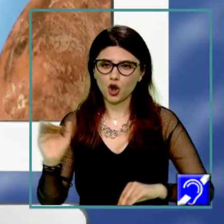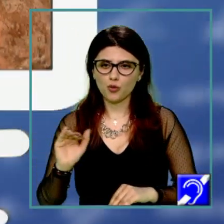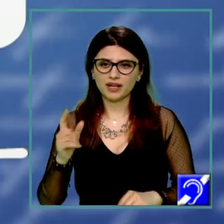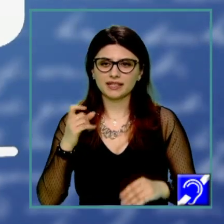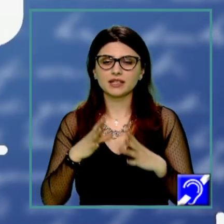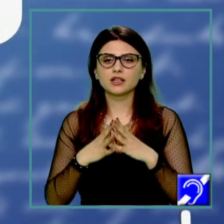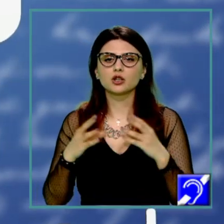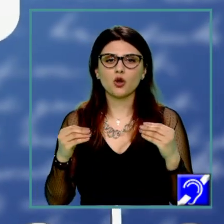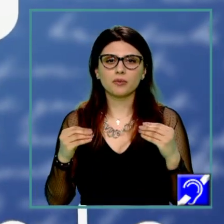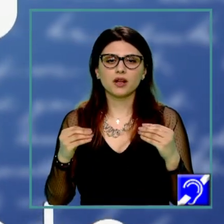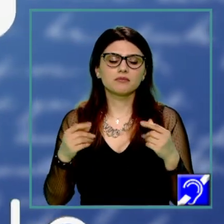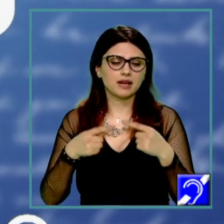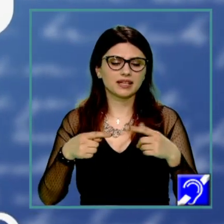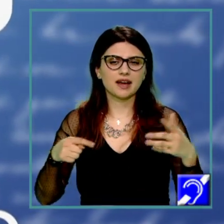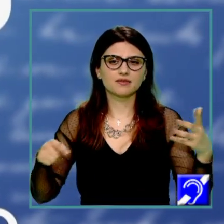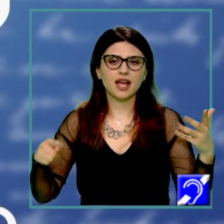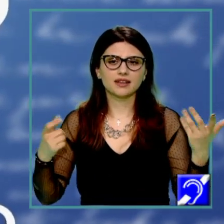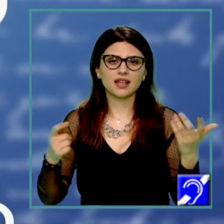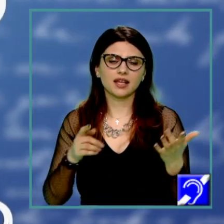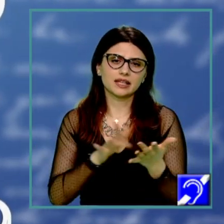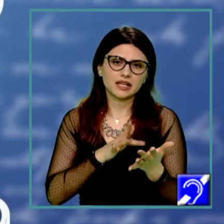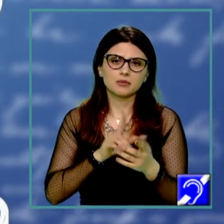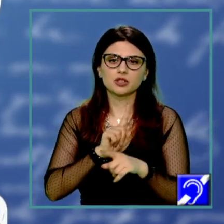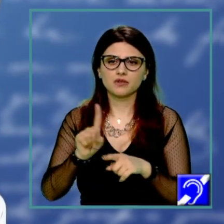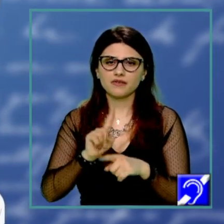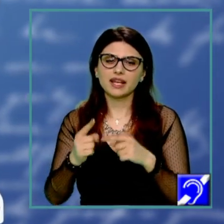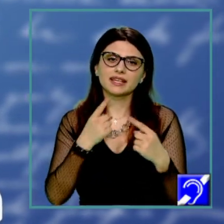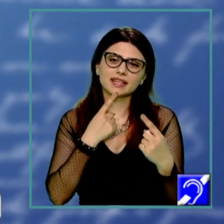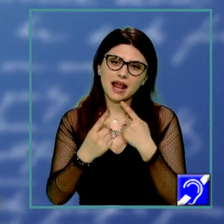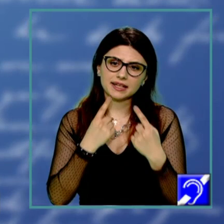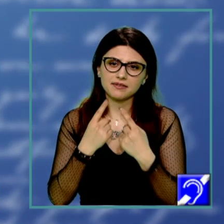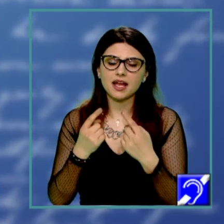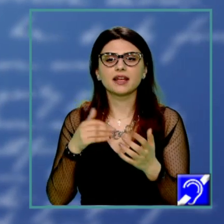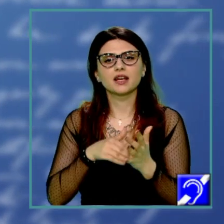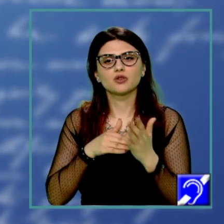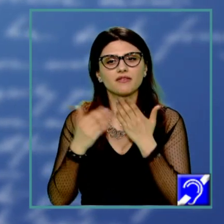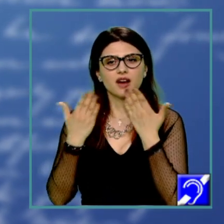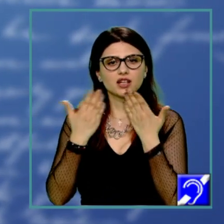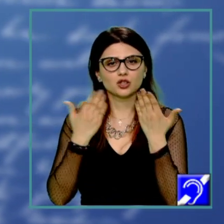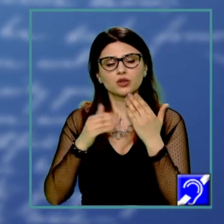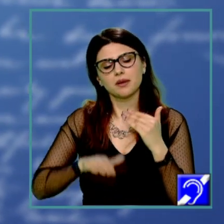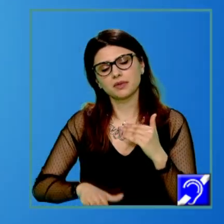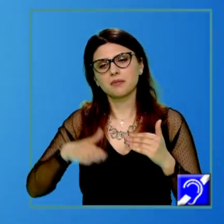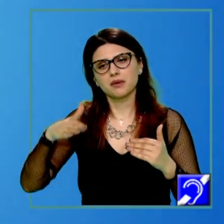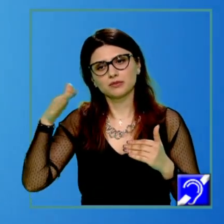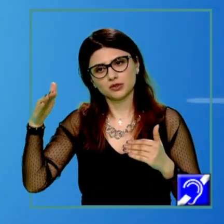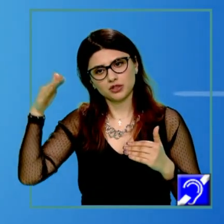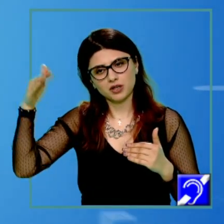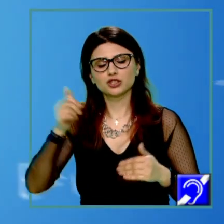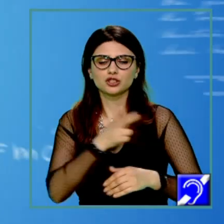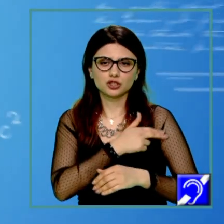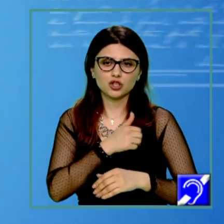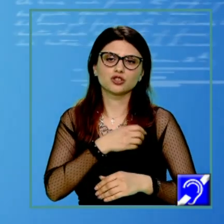din România prin programul variată de tablă și displeiul interactive necesare învățământului preșcolar primar gimnazial